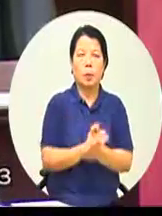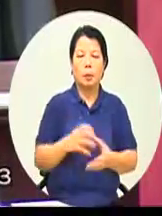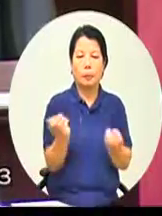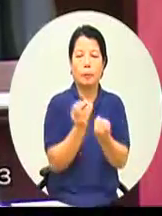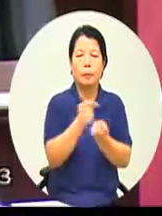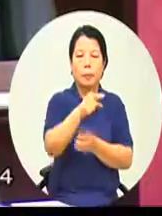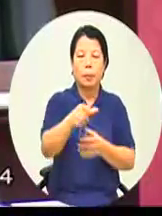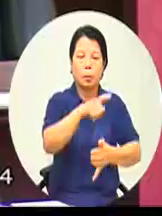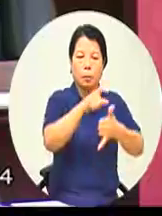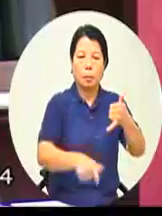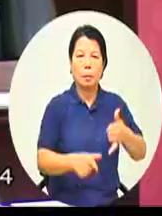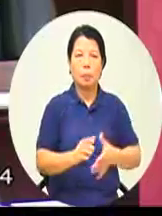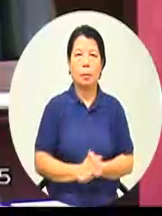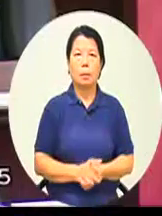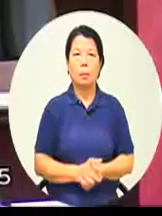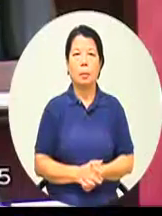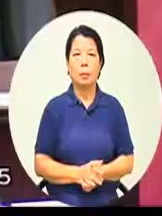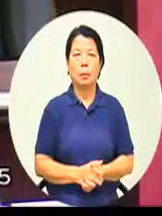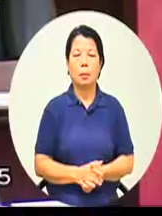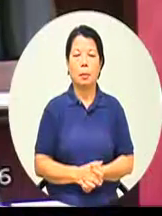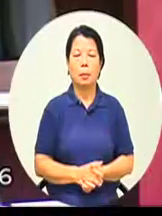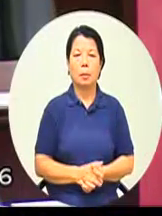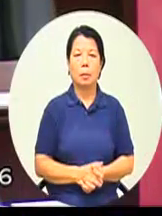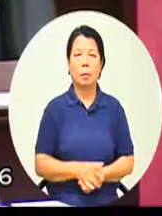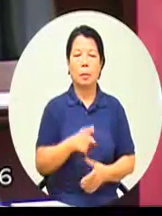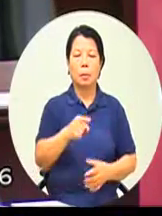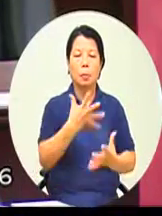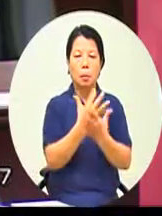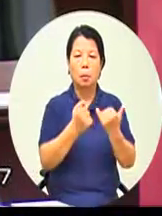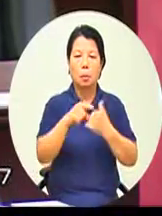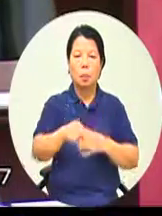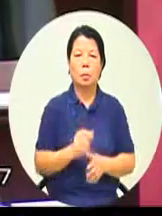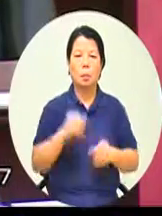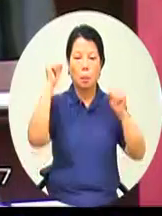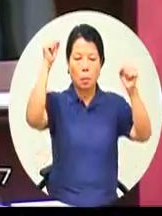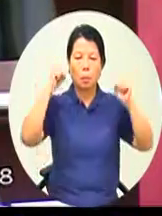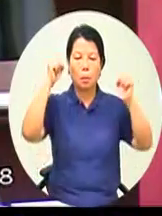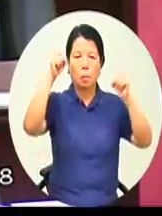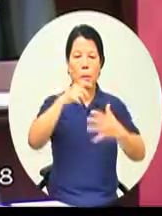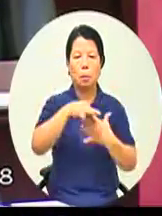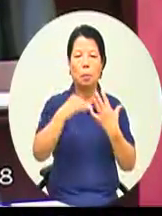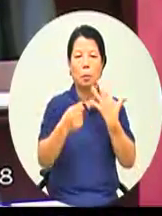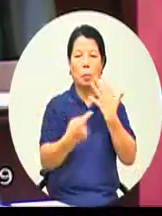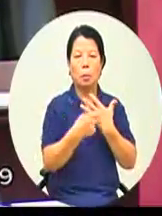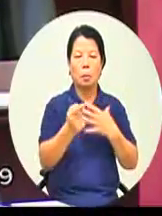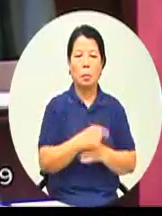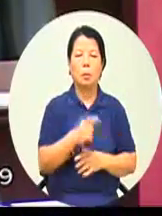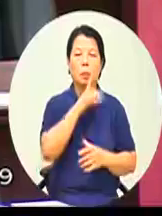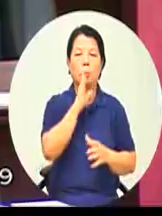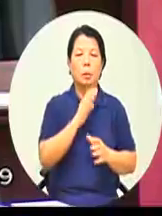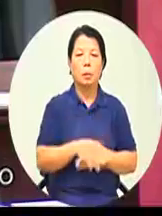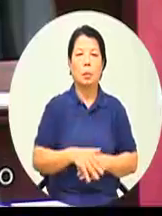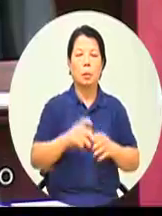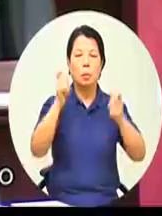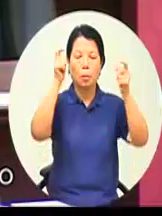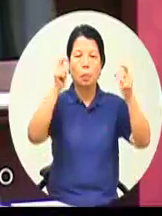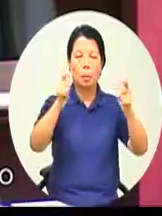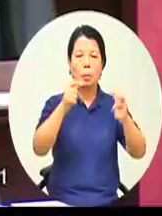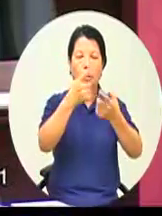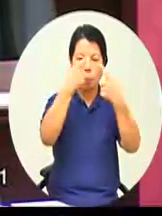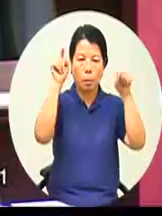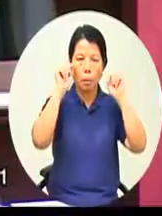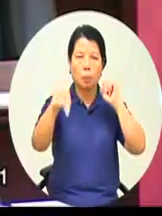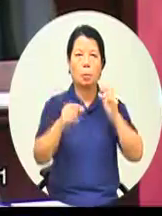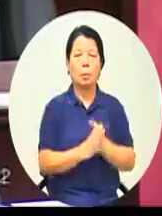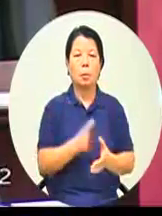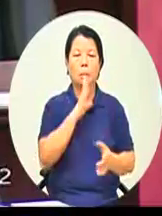个案例就是我们有一位学生举重选手，他是高院的学生，那他过去也曾经是